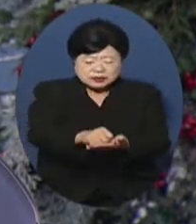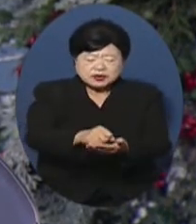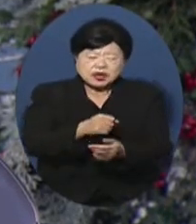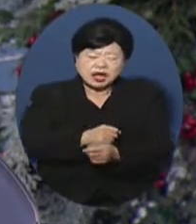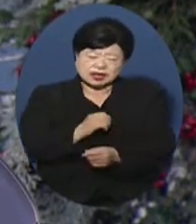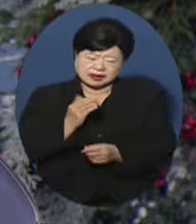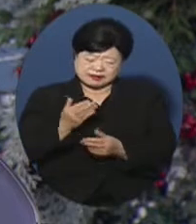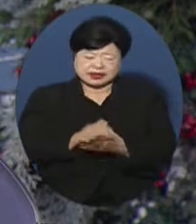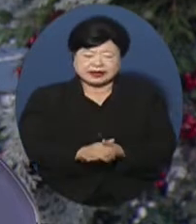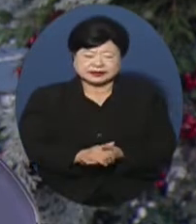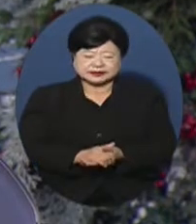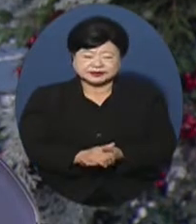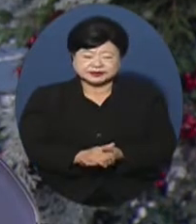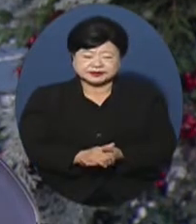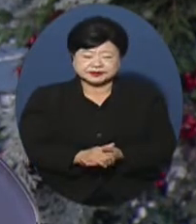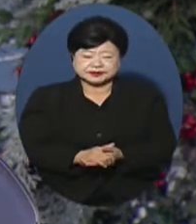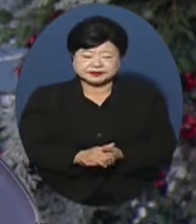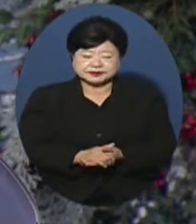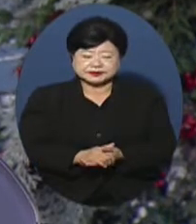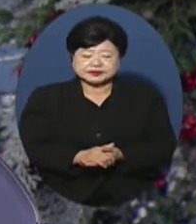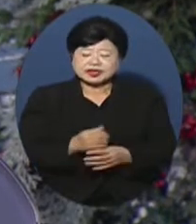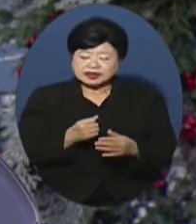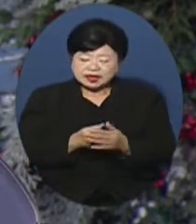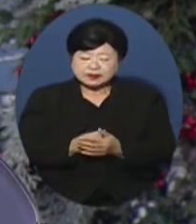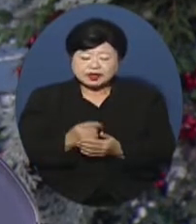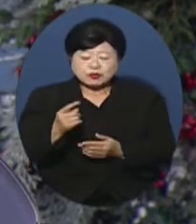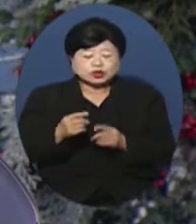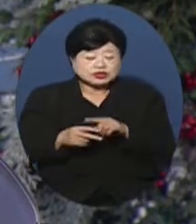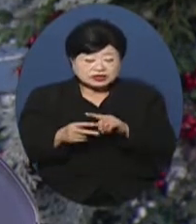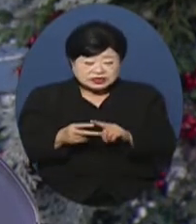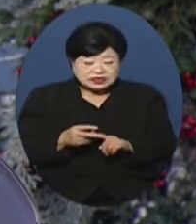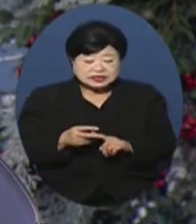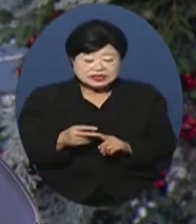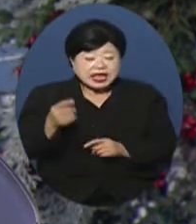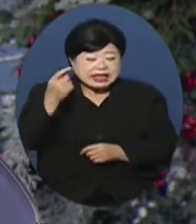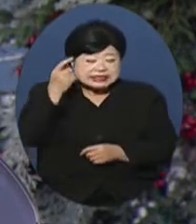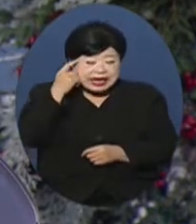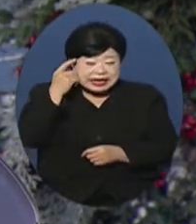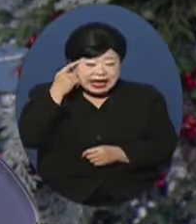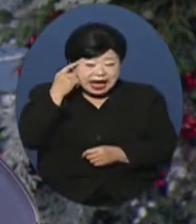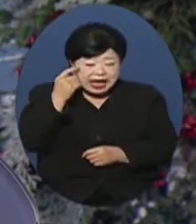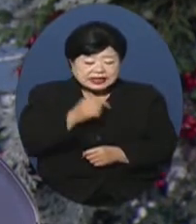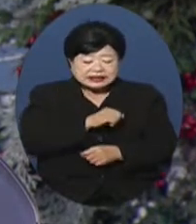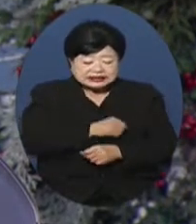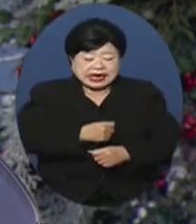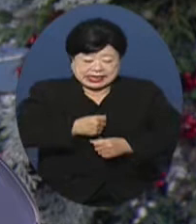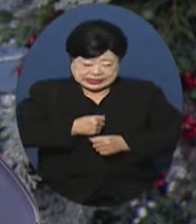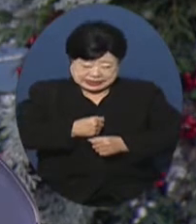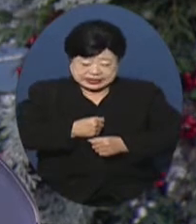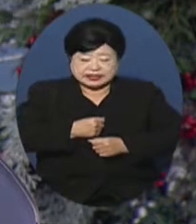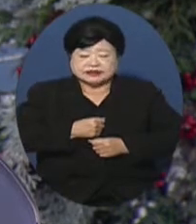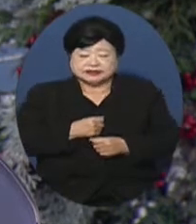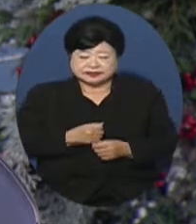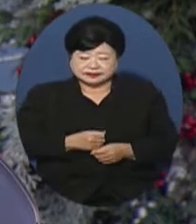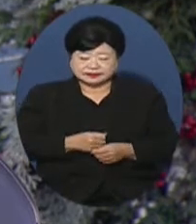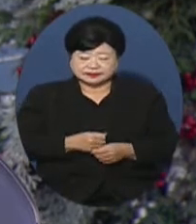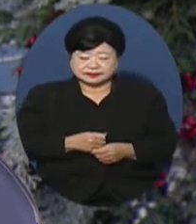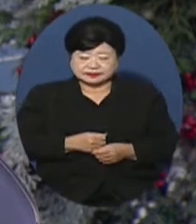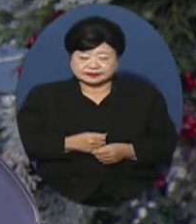됩니다 그러므로 무엇이든지 생각을 잘 지켜야 나오면